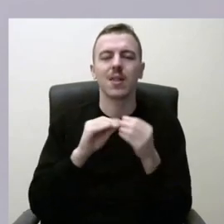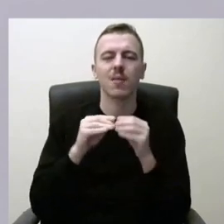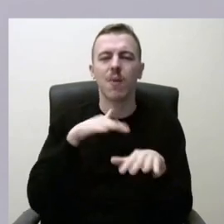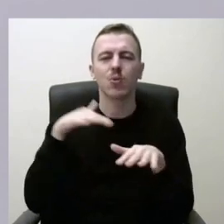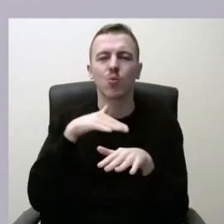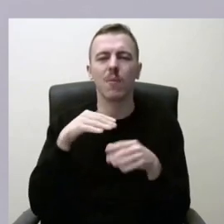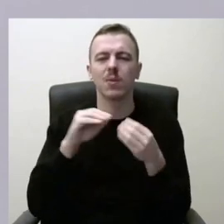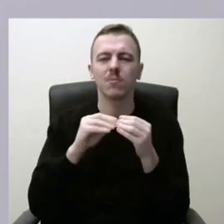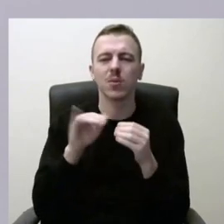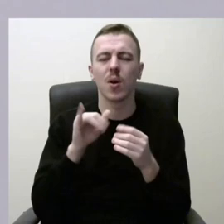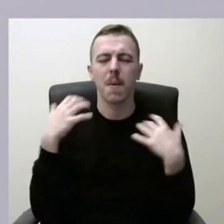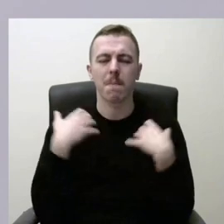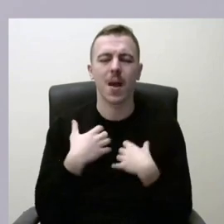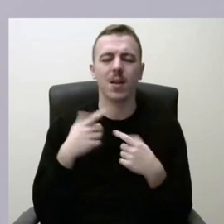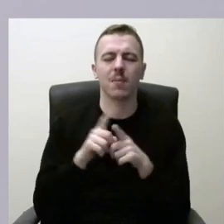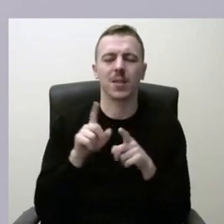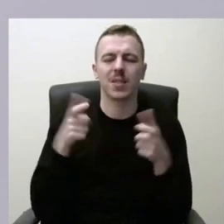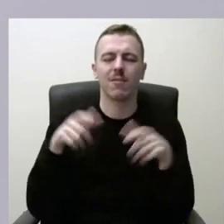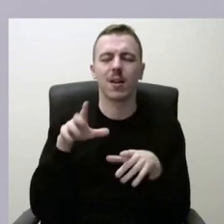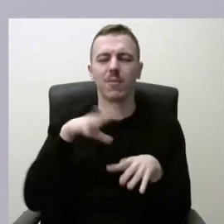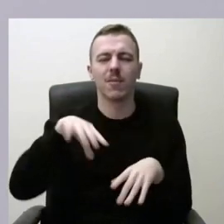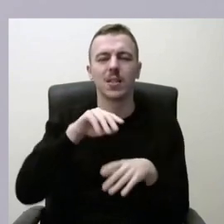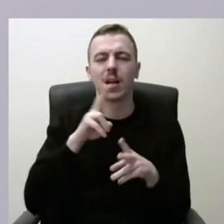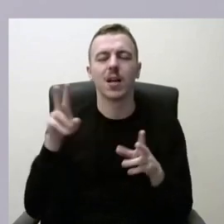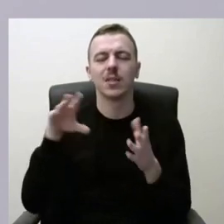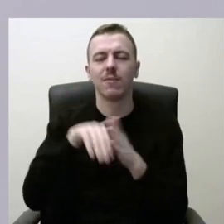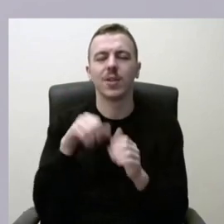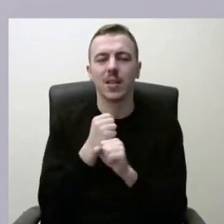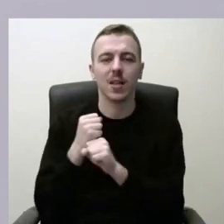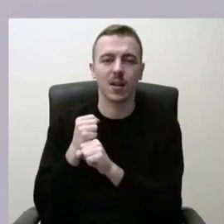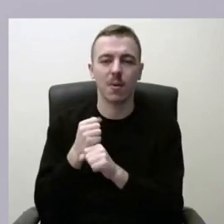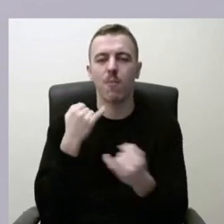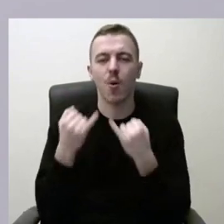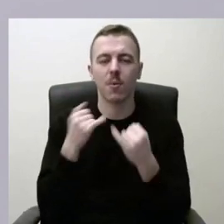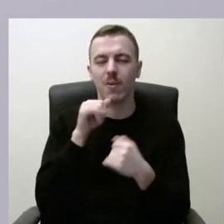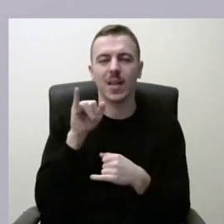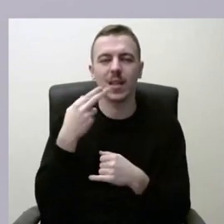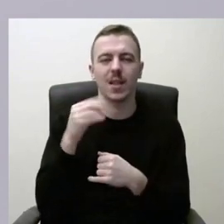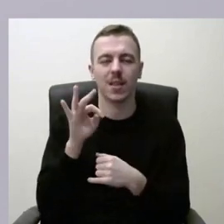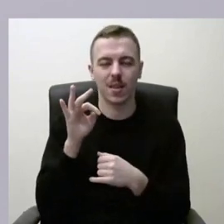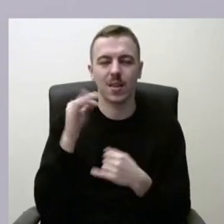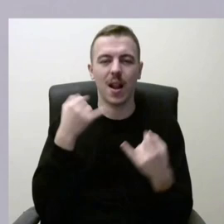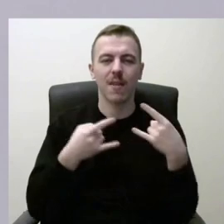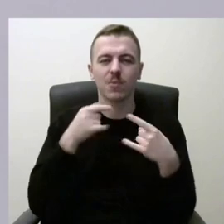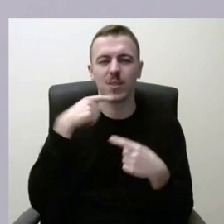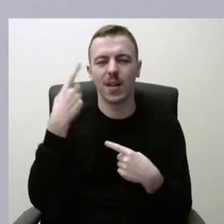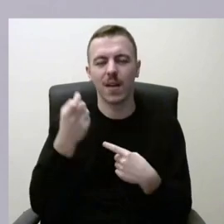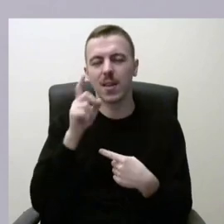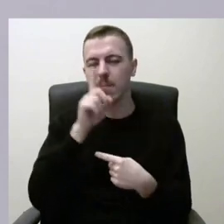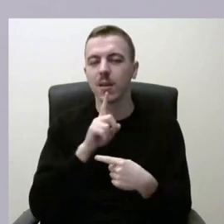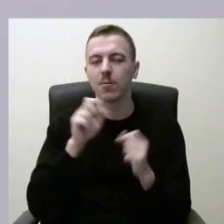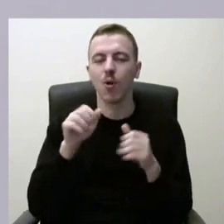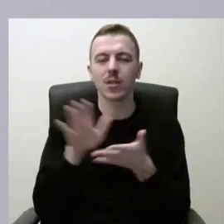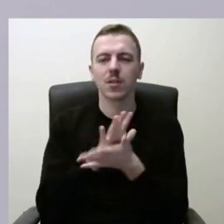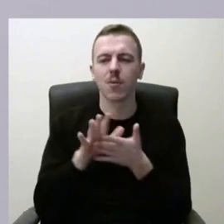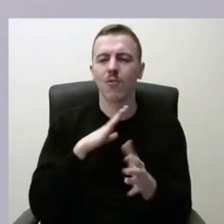ir visų savivaldybės pareigūnų pokalbiai per tą pačią net televiziją, kas savaitę, kas mėnesį, atsiskaitant visuomeniai, kas